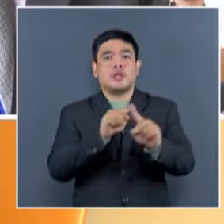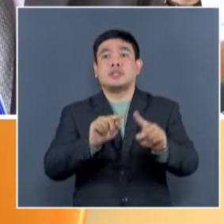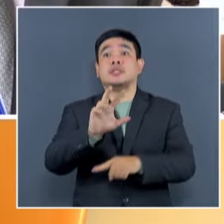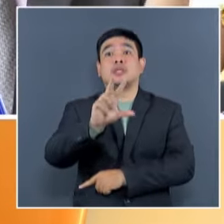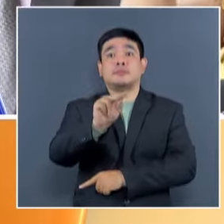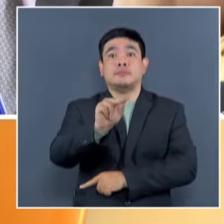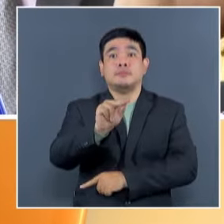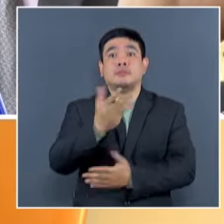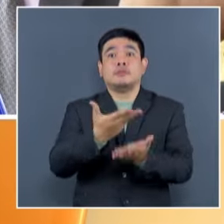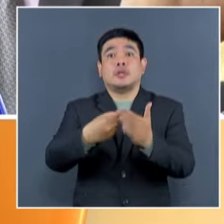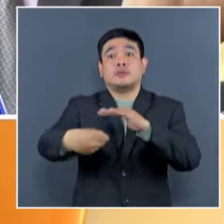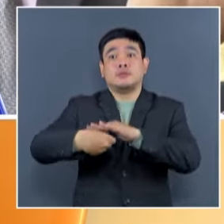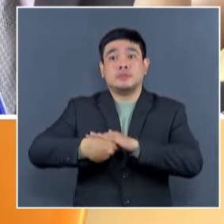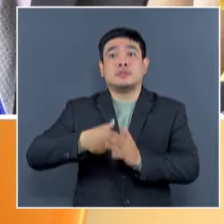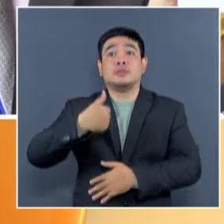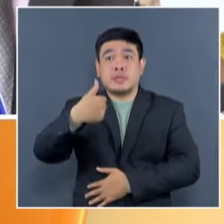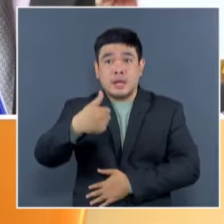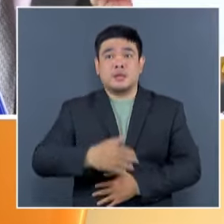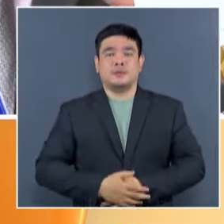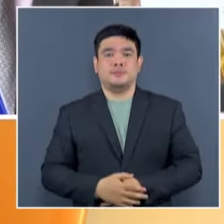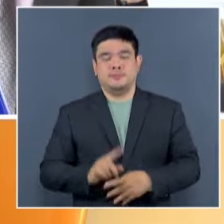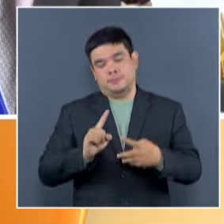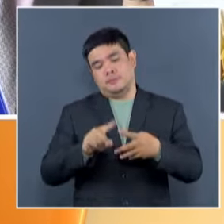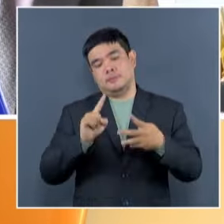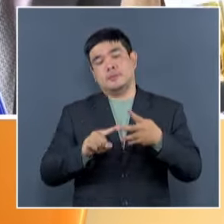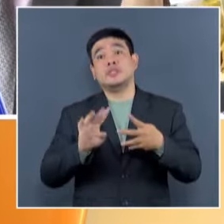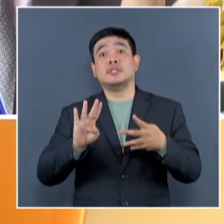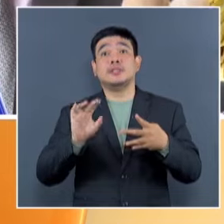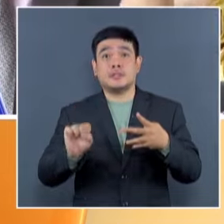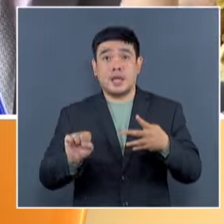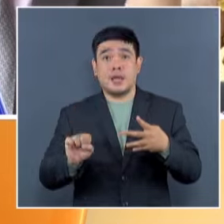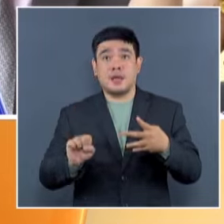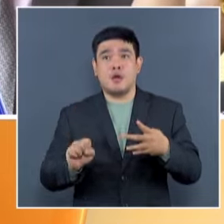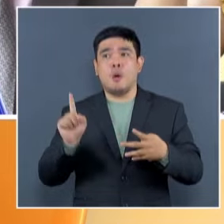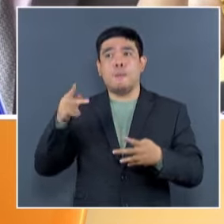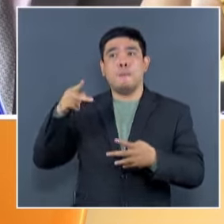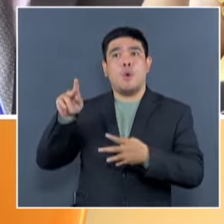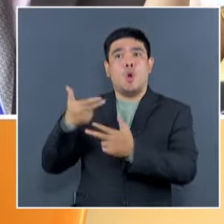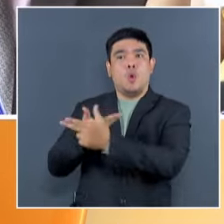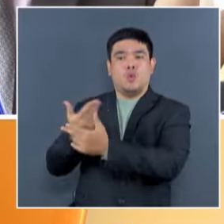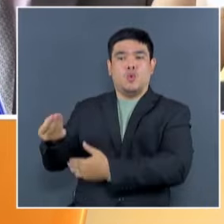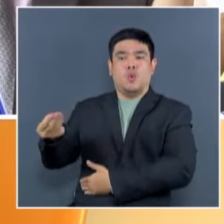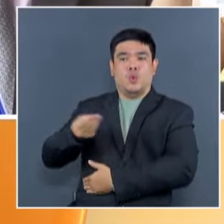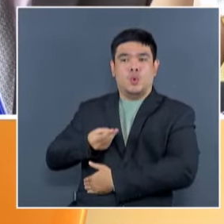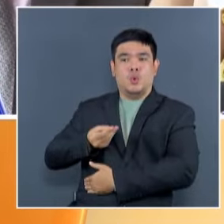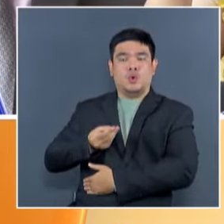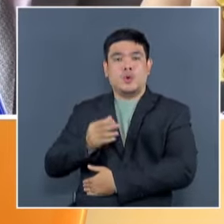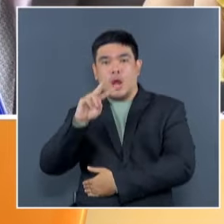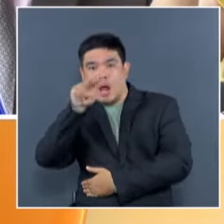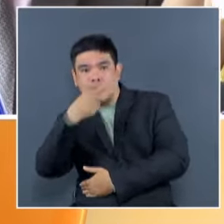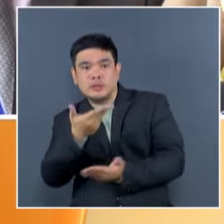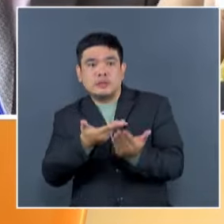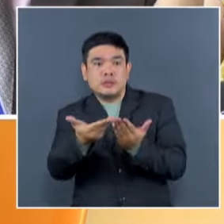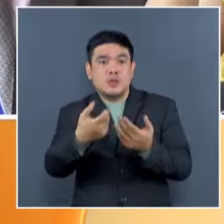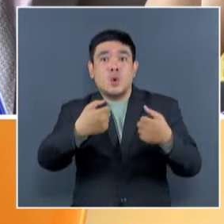ของยอดเงินค่าชดเชยที่คุณแม่ได้ส่วนเงินก้อนที่2คือ 400,000 บาทที่คุณปอเนี่ยโอนให้เป็นค่าในหน้าที่หาคนมาซื้